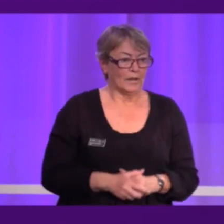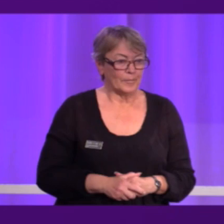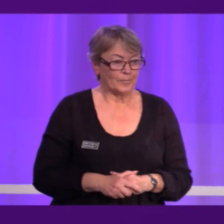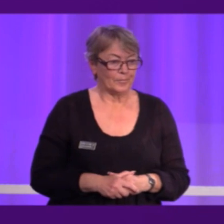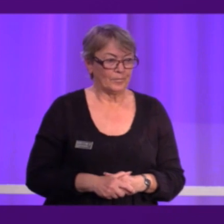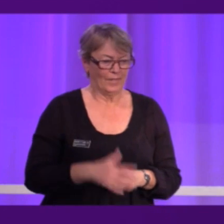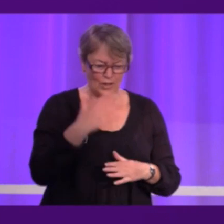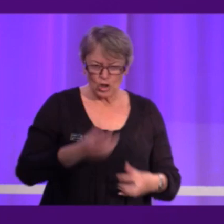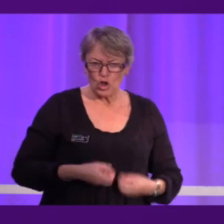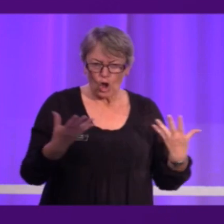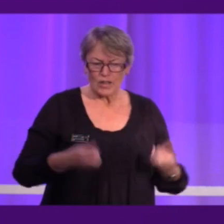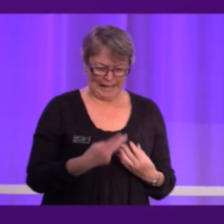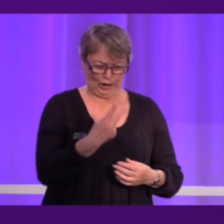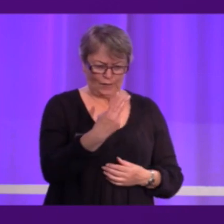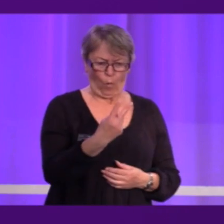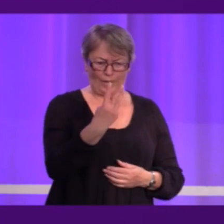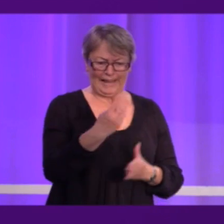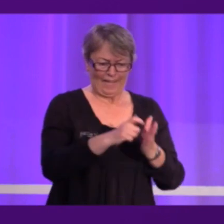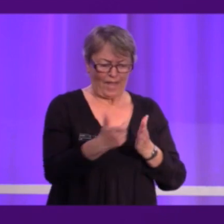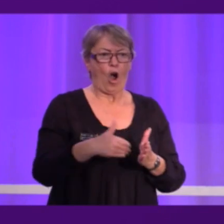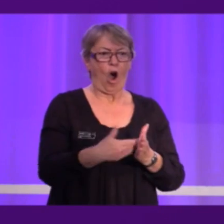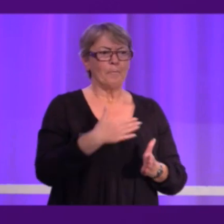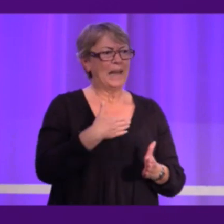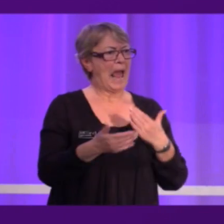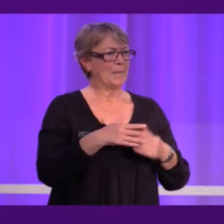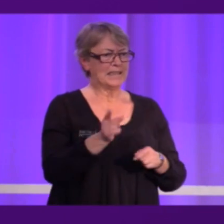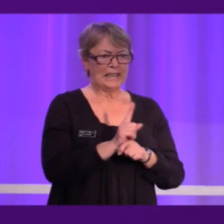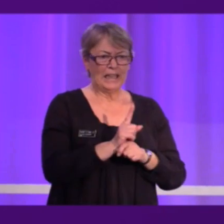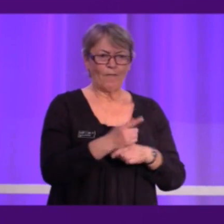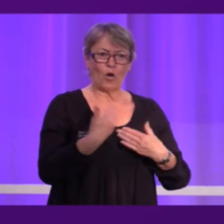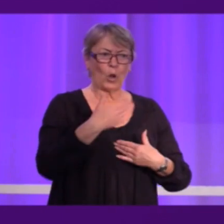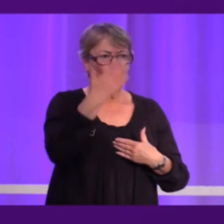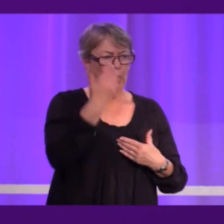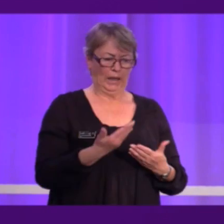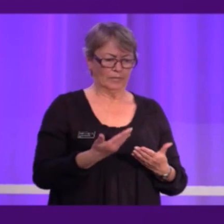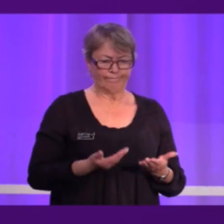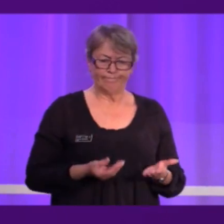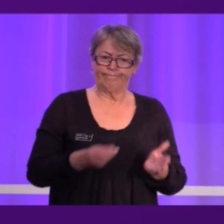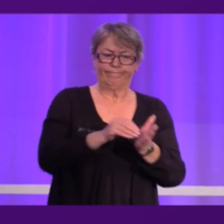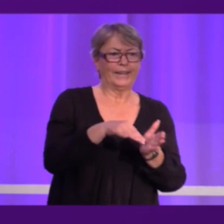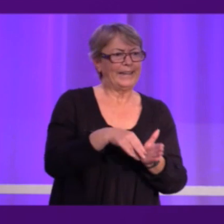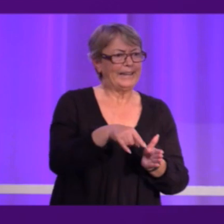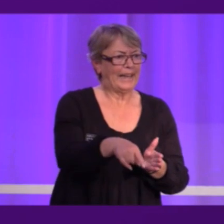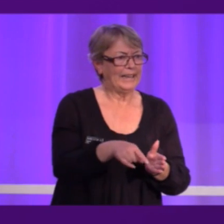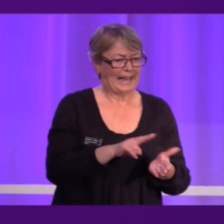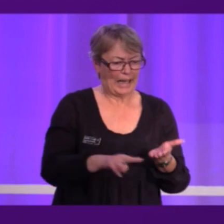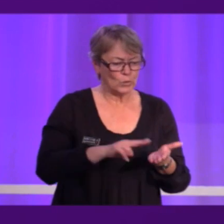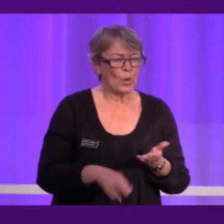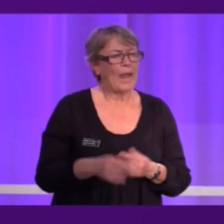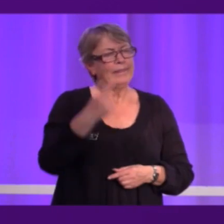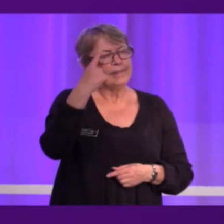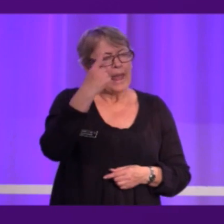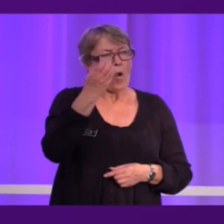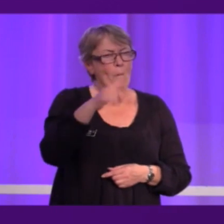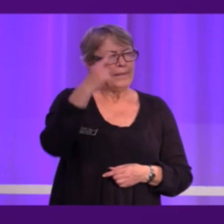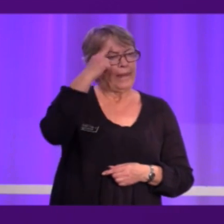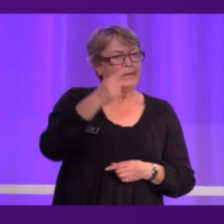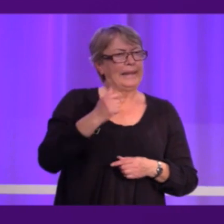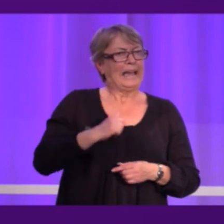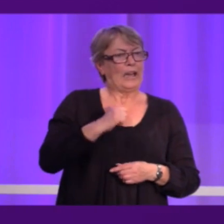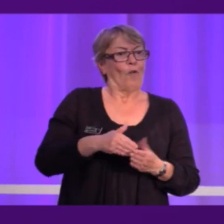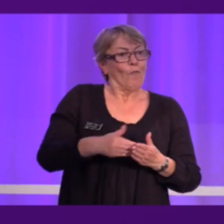slöseri. 2-3 veckor av min arbetstid och vad jag skulle kunna bidra till redaktionen. Och tänk om man hade tänkt